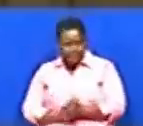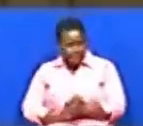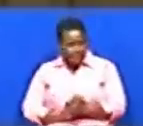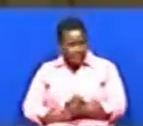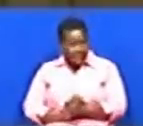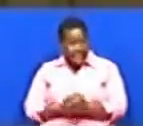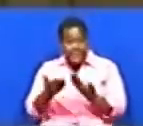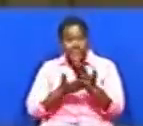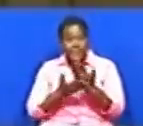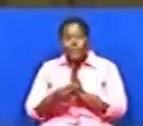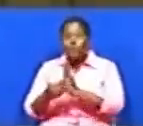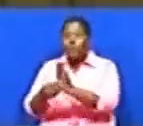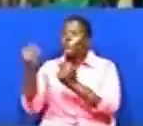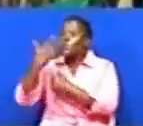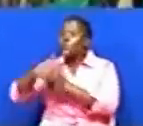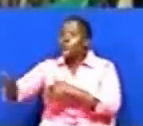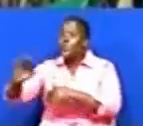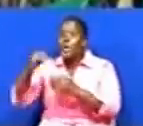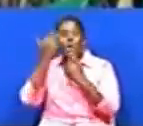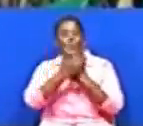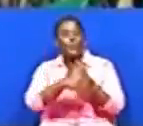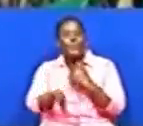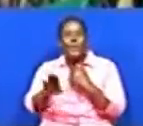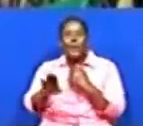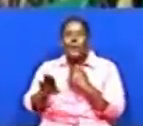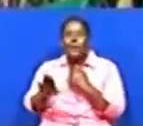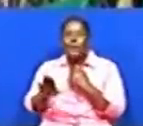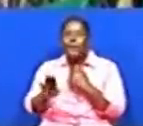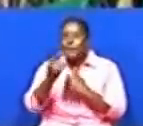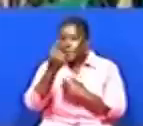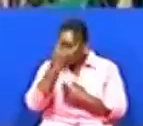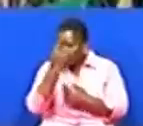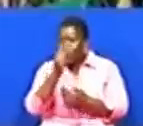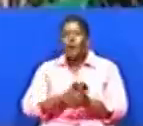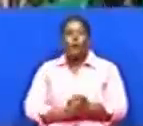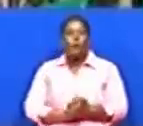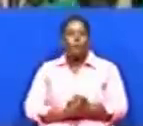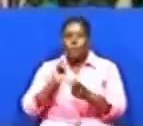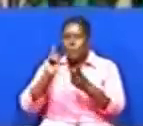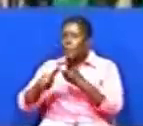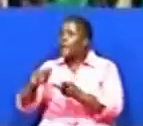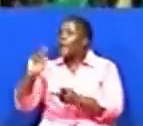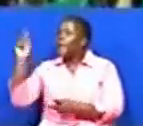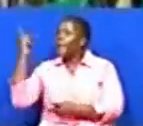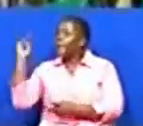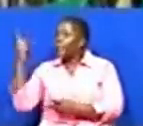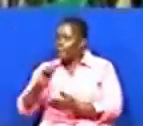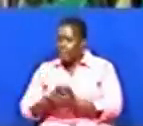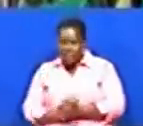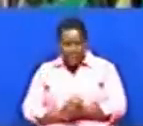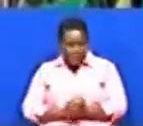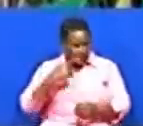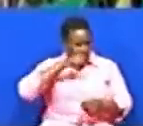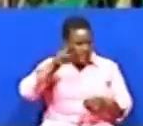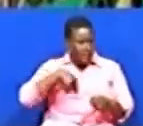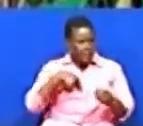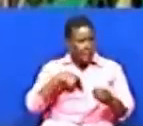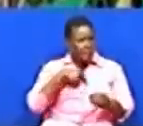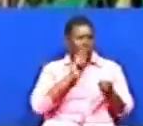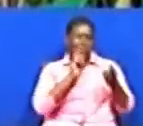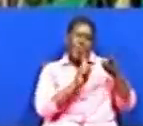nchi inayoongoza kuuza madini ya Tanzanite, ikawe India, ya pili